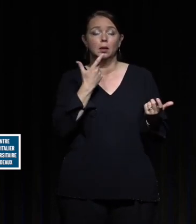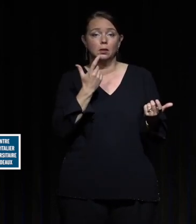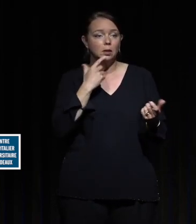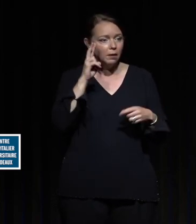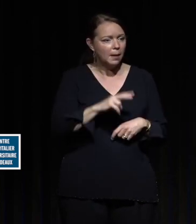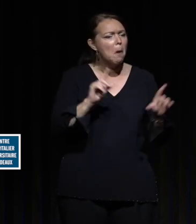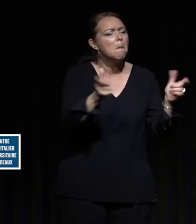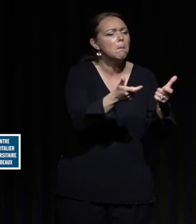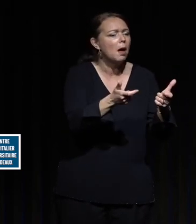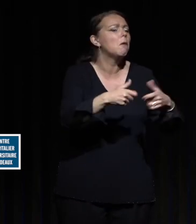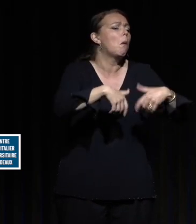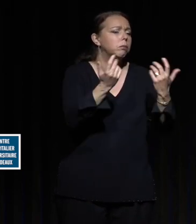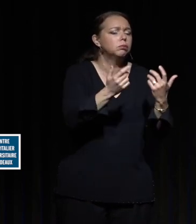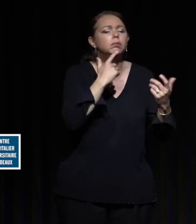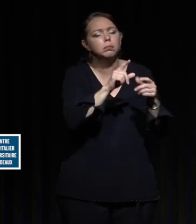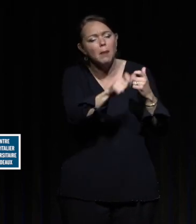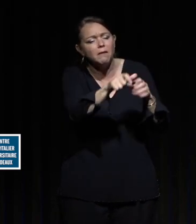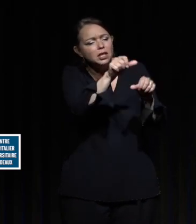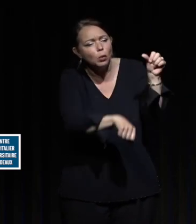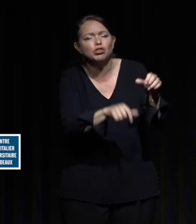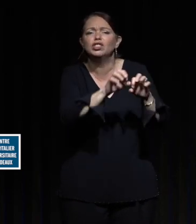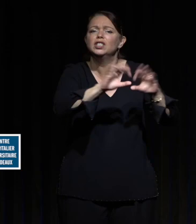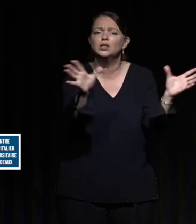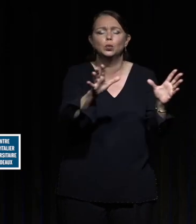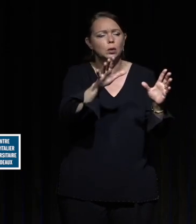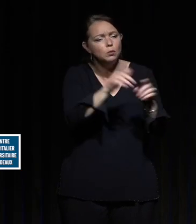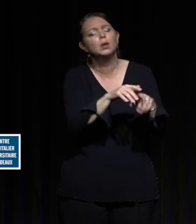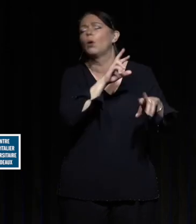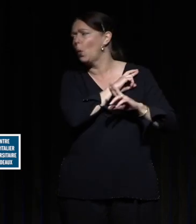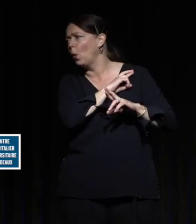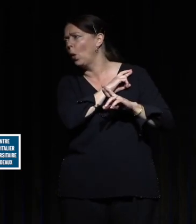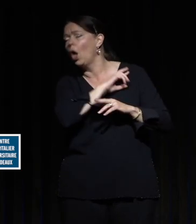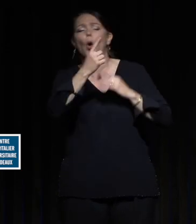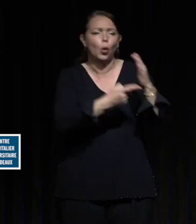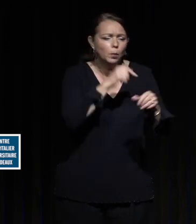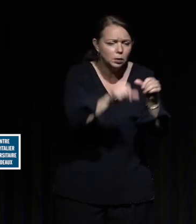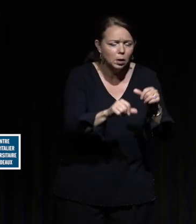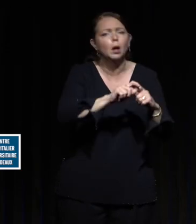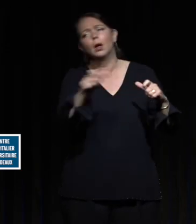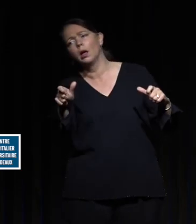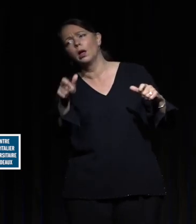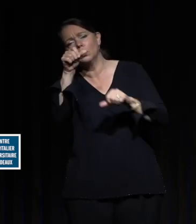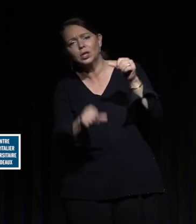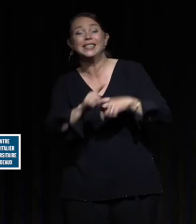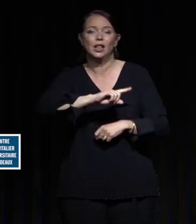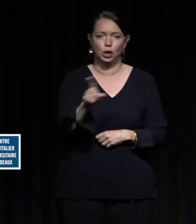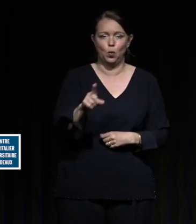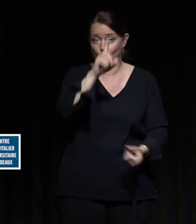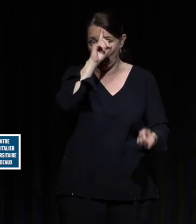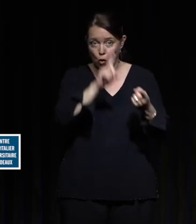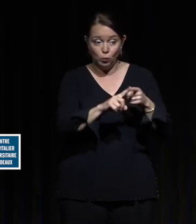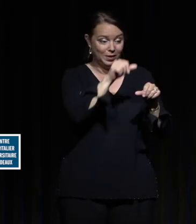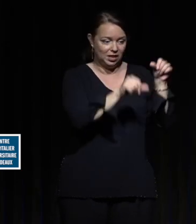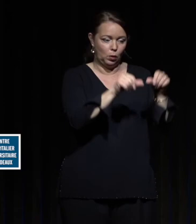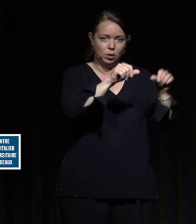faire un diagnostic simple pour aller à une chirurgie, puis se reposer, puis aller à une chirurgie, puis autre chose, puis une chirurgie. L'idée, c'est de minimiser les